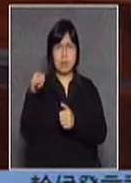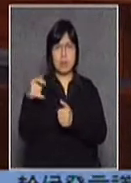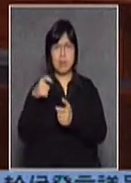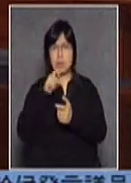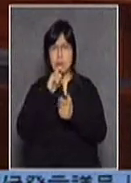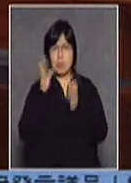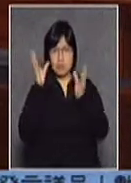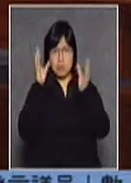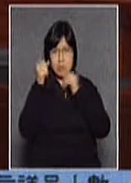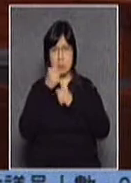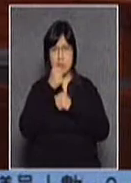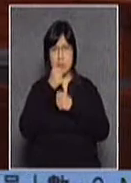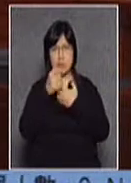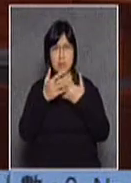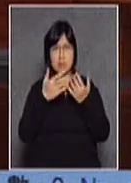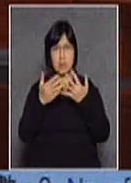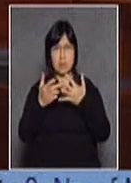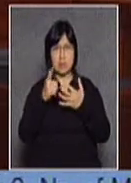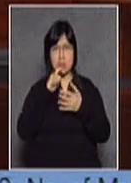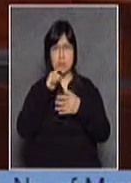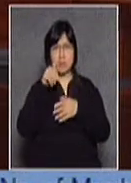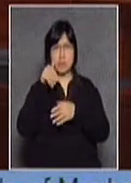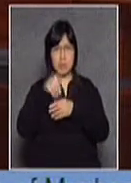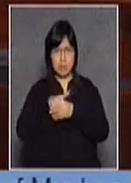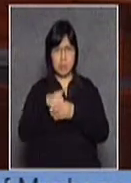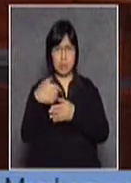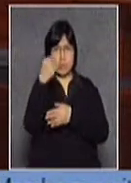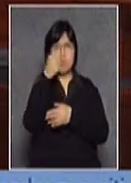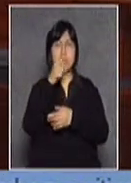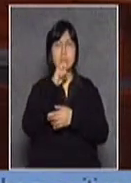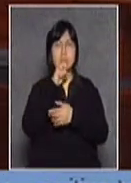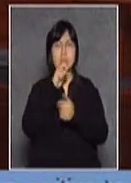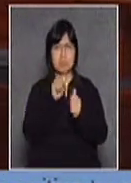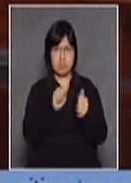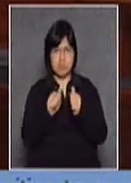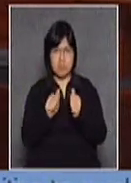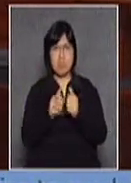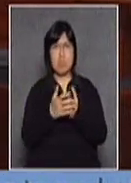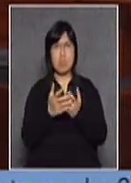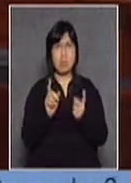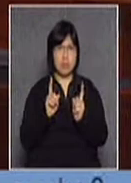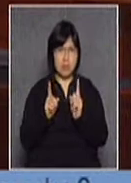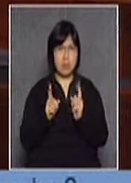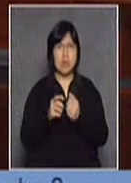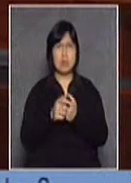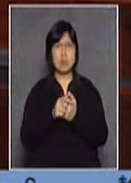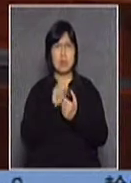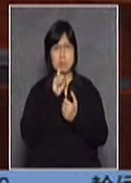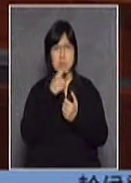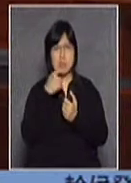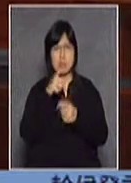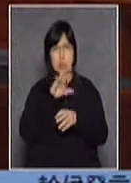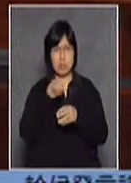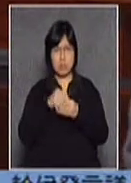業有其表決權的股份， 或這個資本總額超